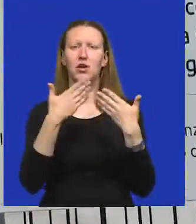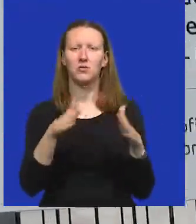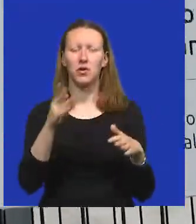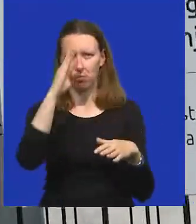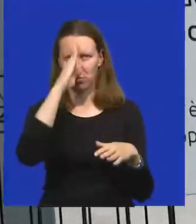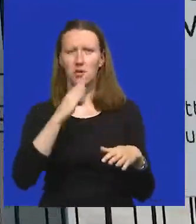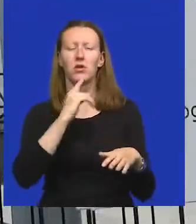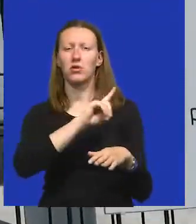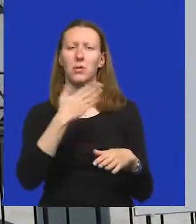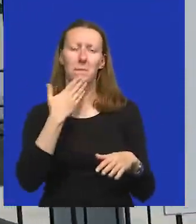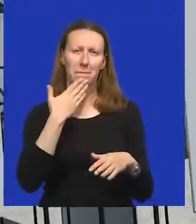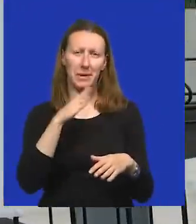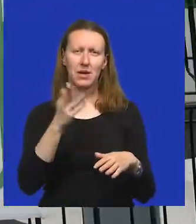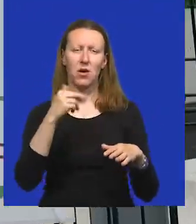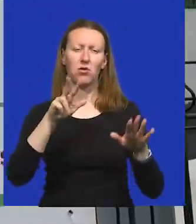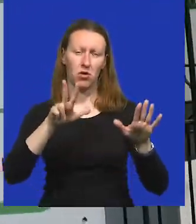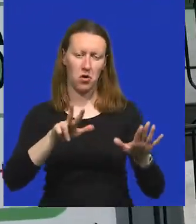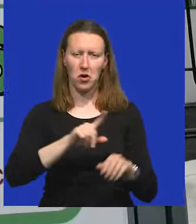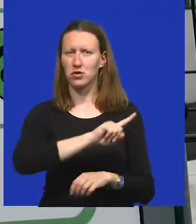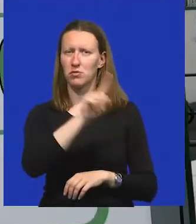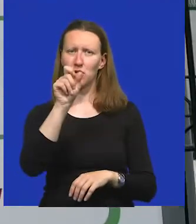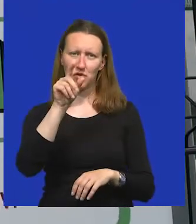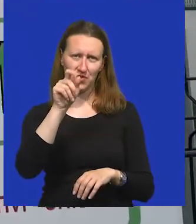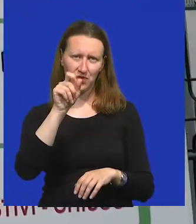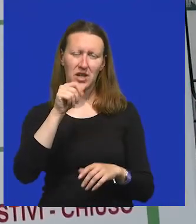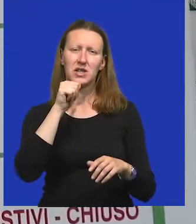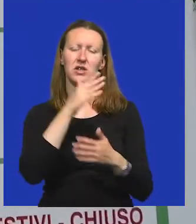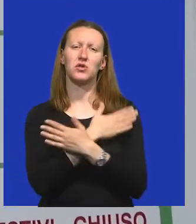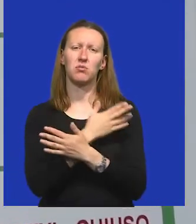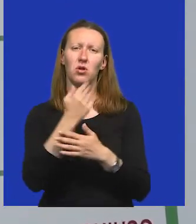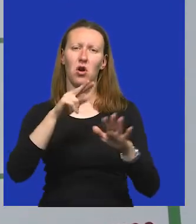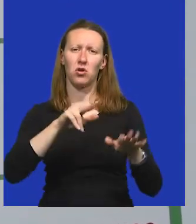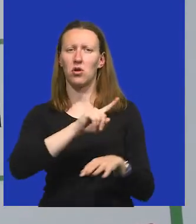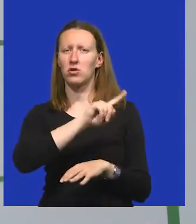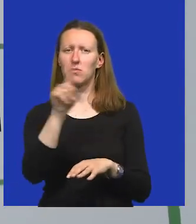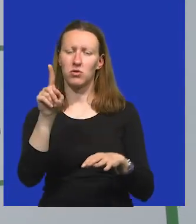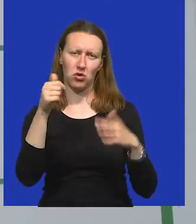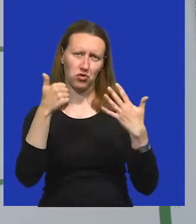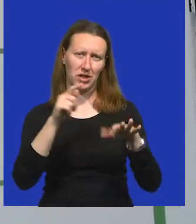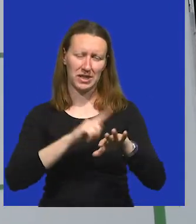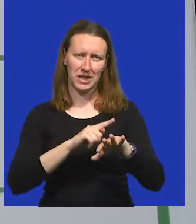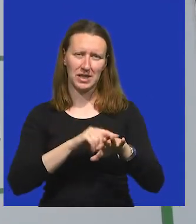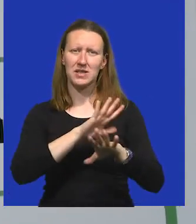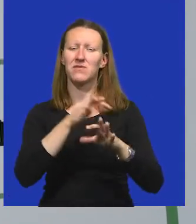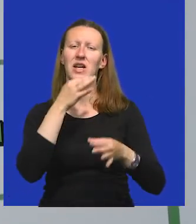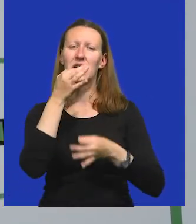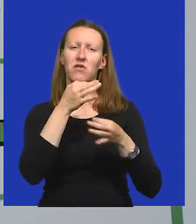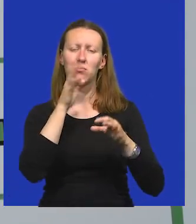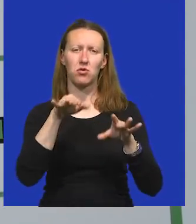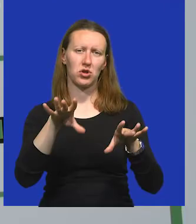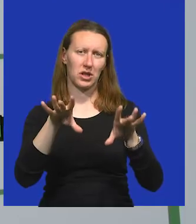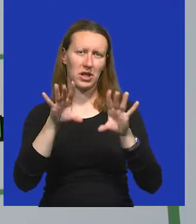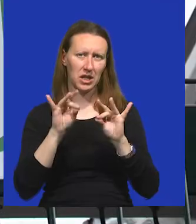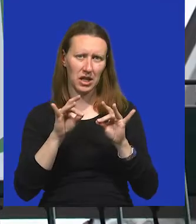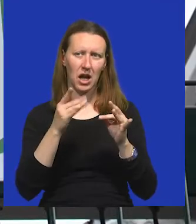è aperto dal lunedì al venerdì dalle ore 8 alle 12 e sabato dalle 8 alle 16. Tutte le informazioni